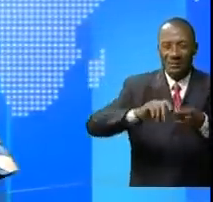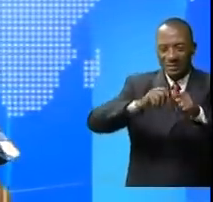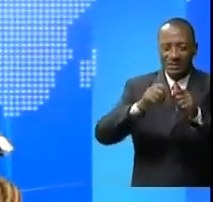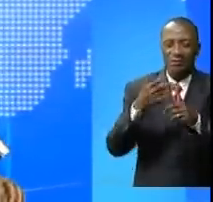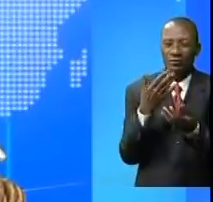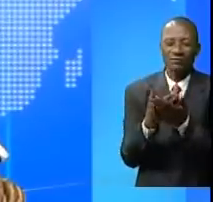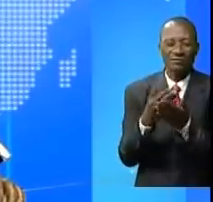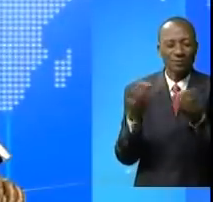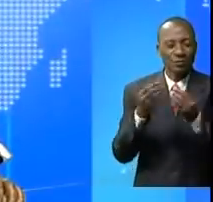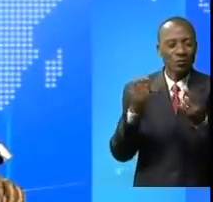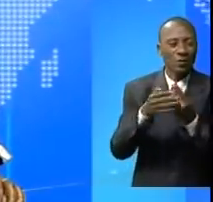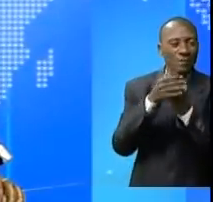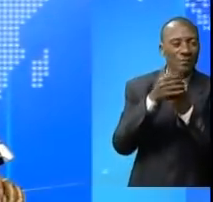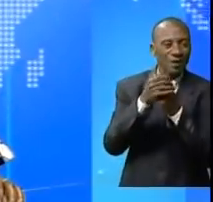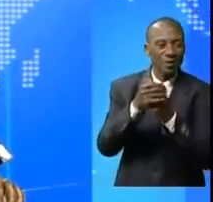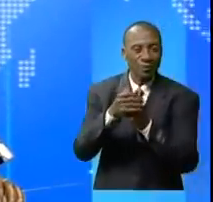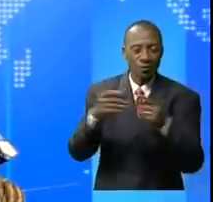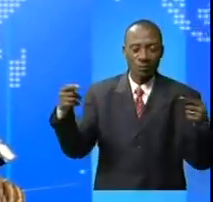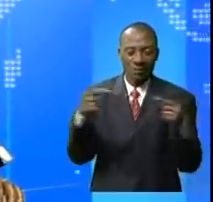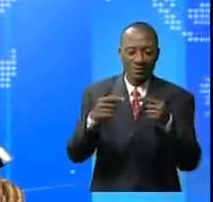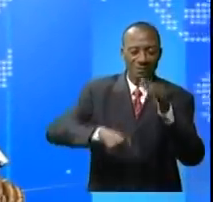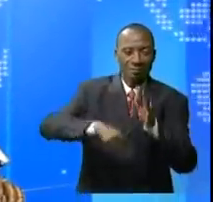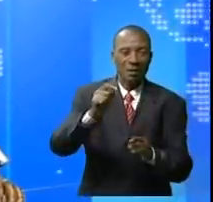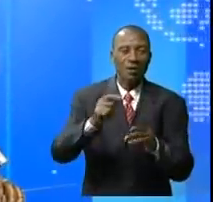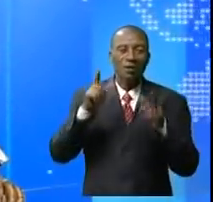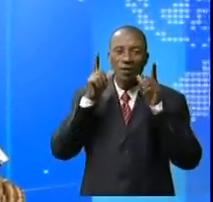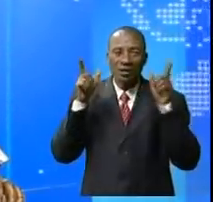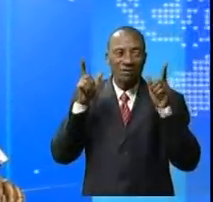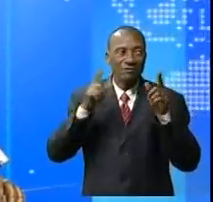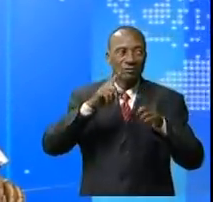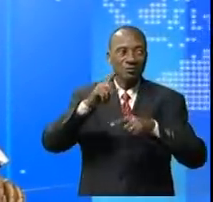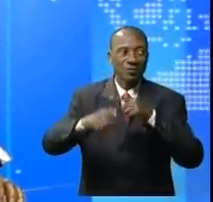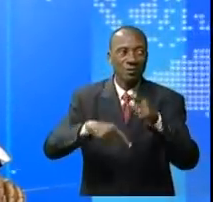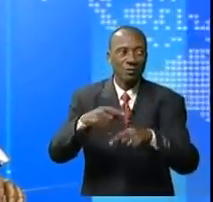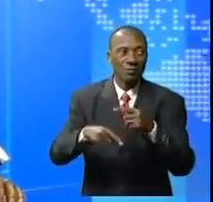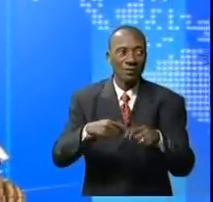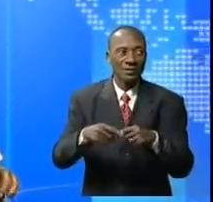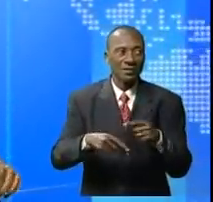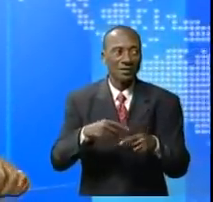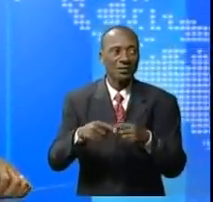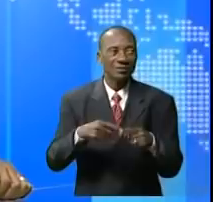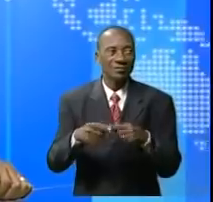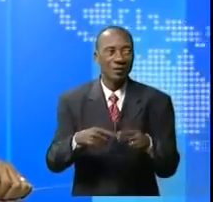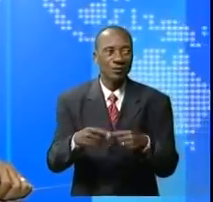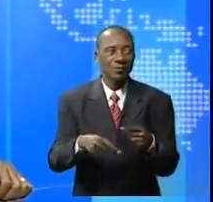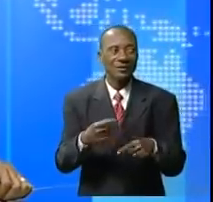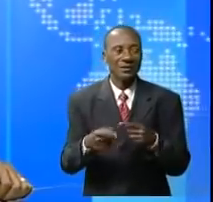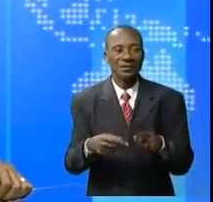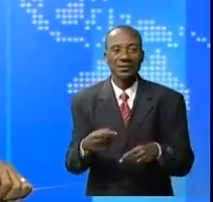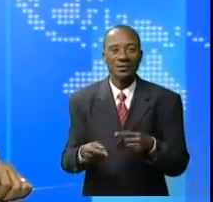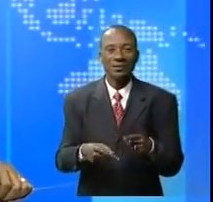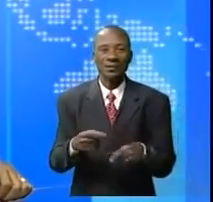du lancement de la Ligue nationale de football. Le gouverneur est allé sur place pour se rendre compte